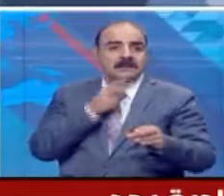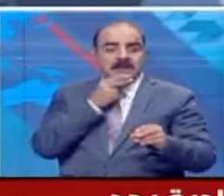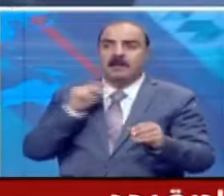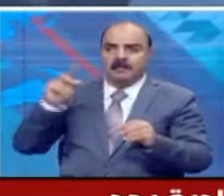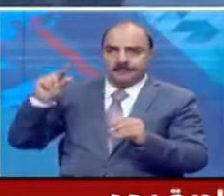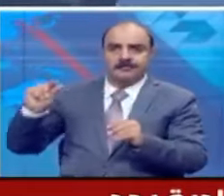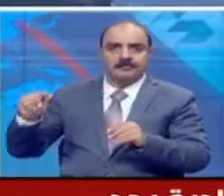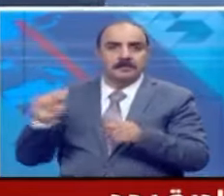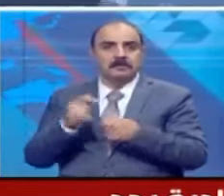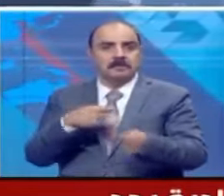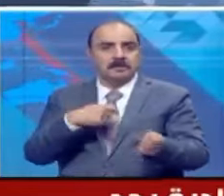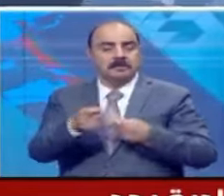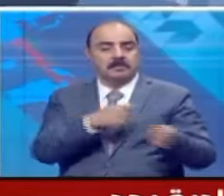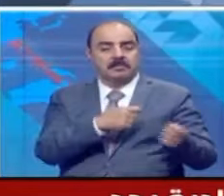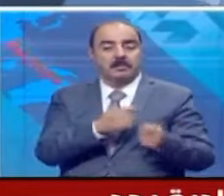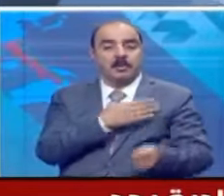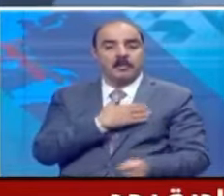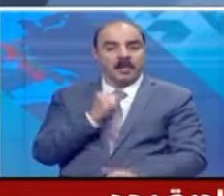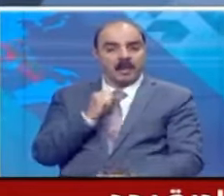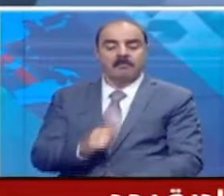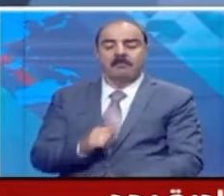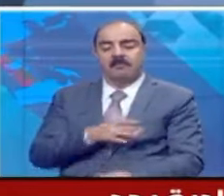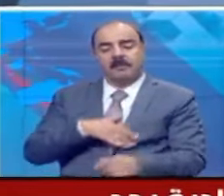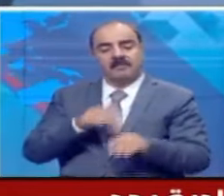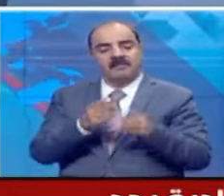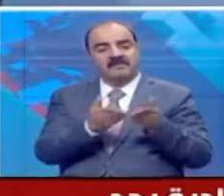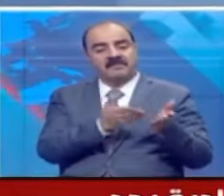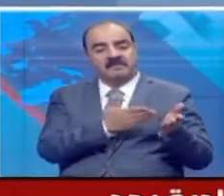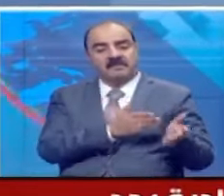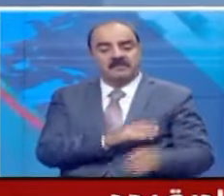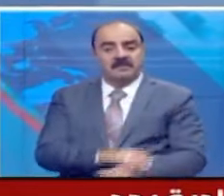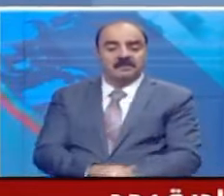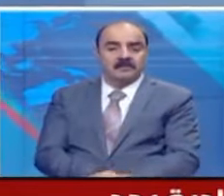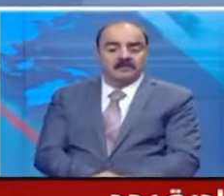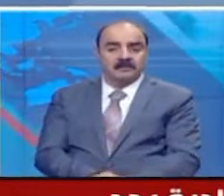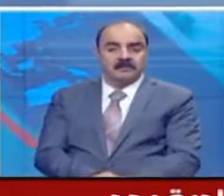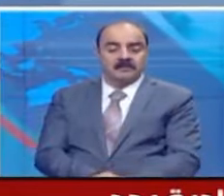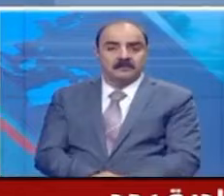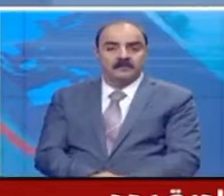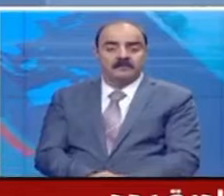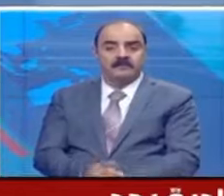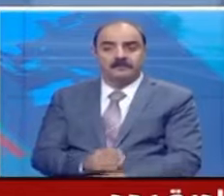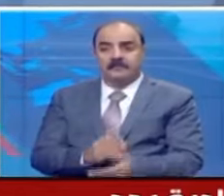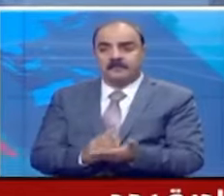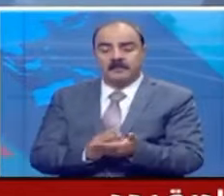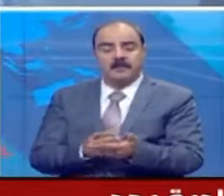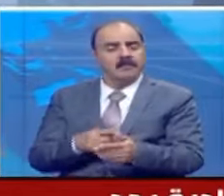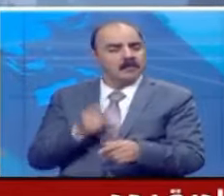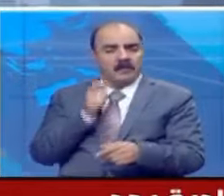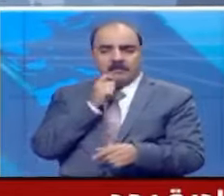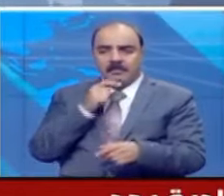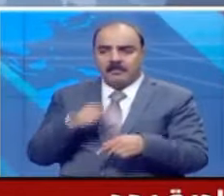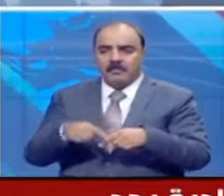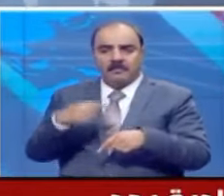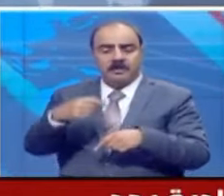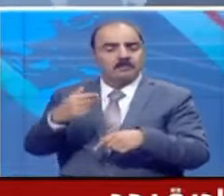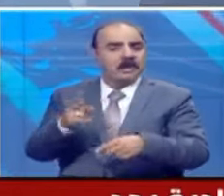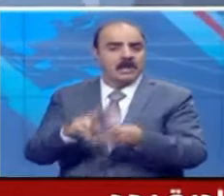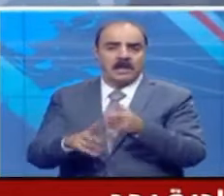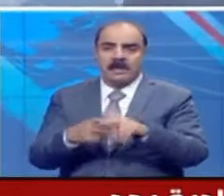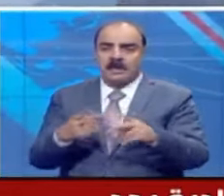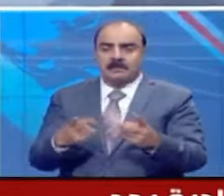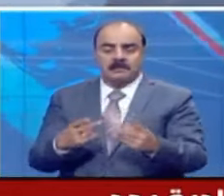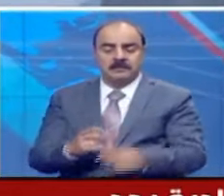تكفي احتياجاته، والدولة قادرة على توفير هذه الاحتياجات في أي فترة وفي أي وقت. ويمكن ده واضح من